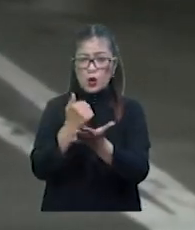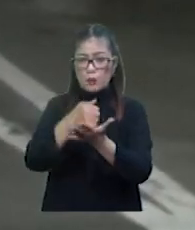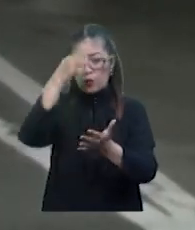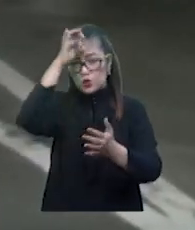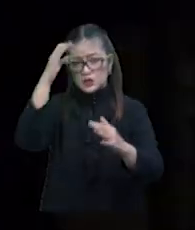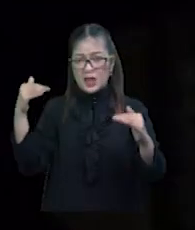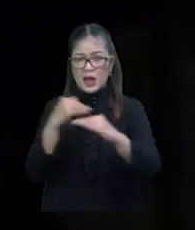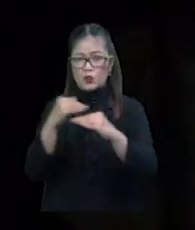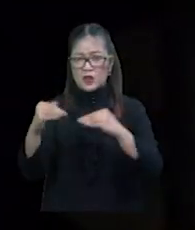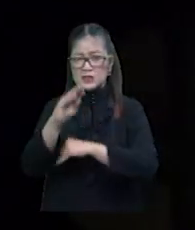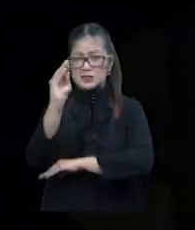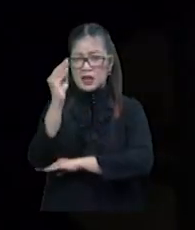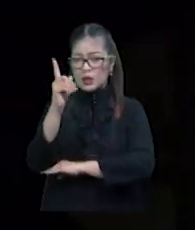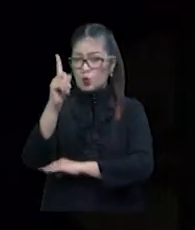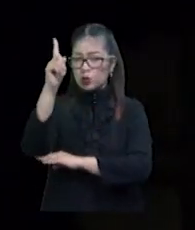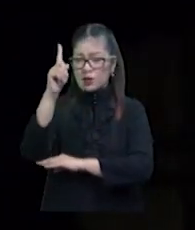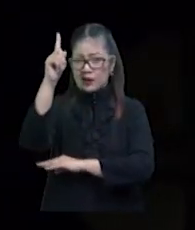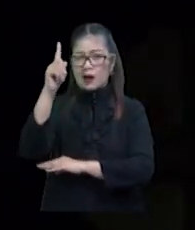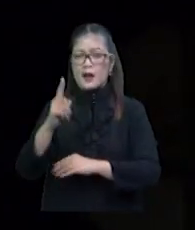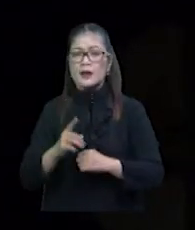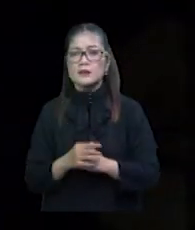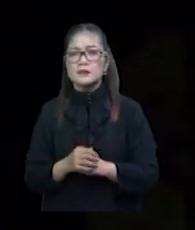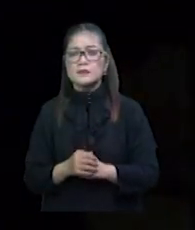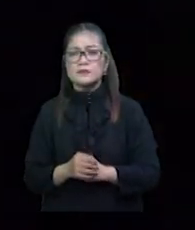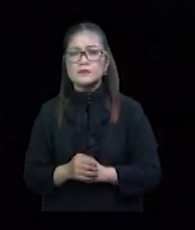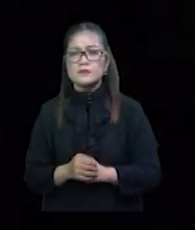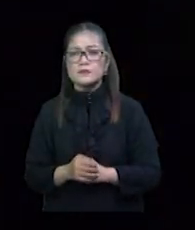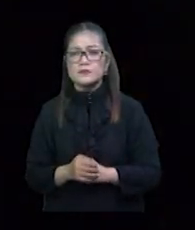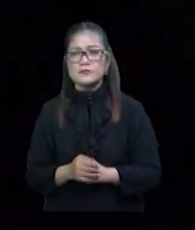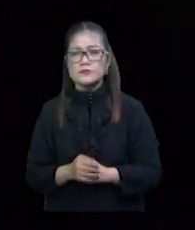Utara. Dari Jakarta, Miftahul Ghani, iNews. Melaporkan.